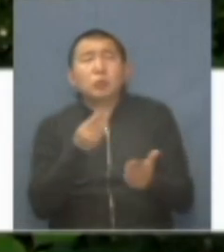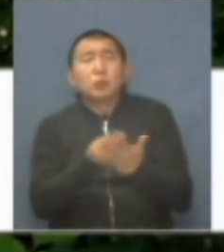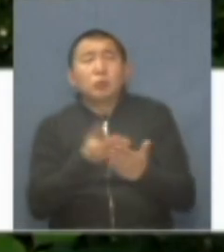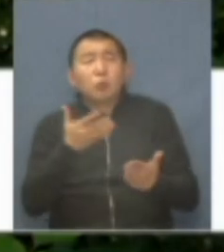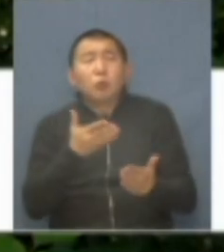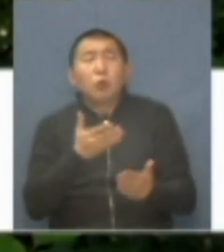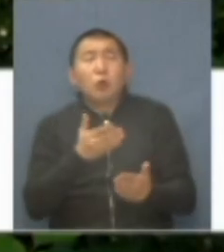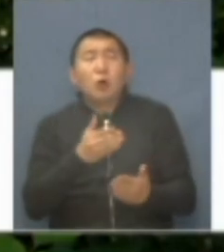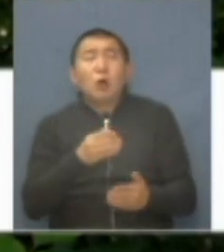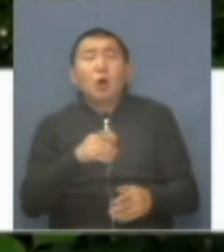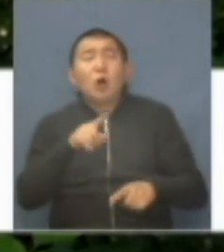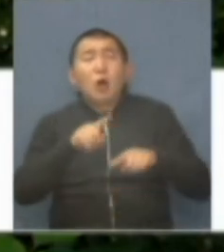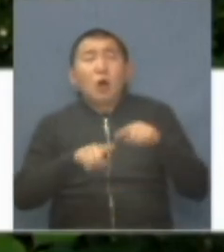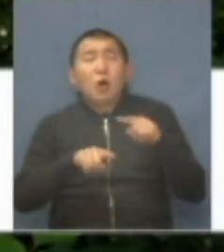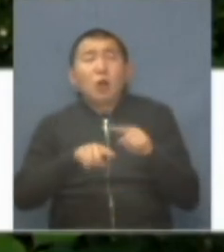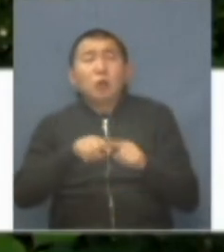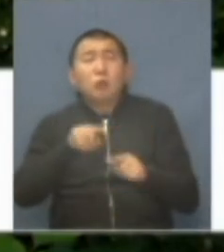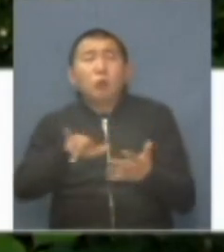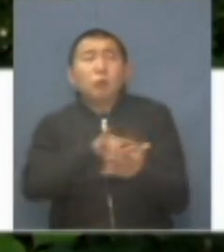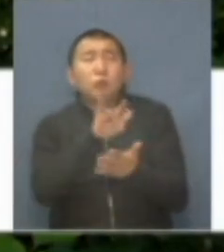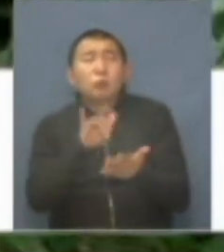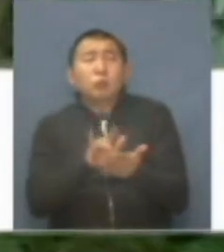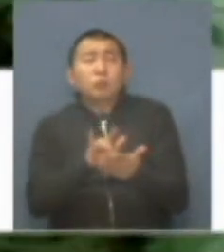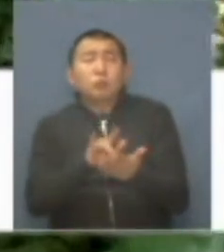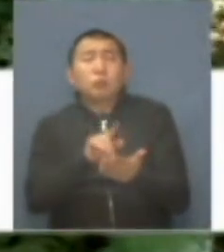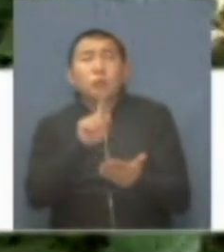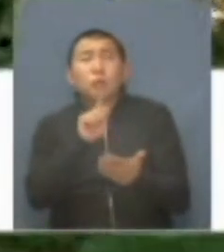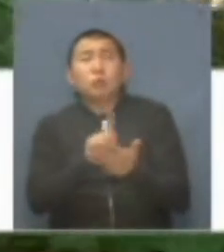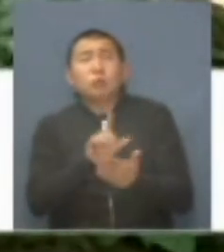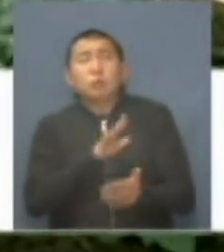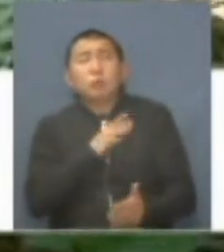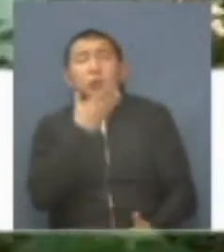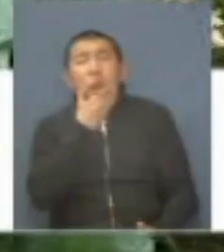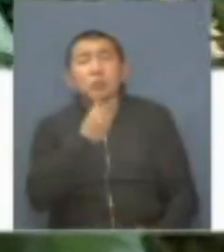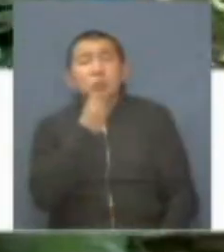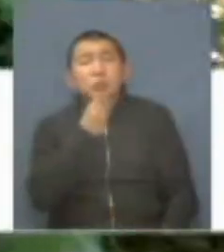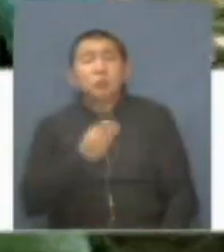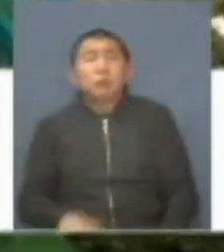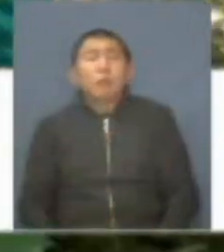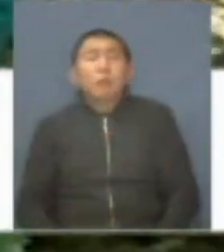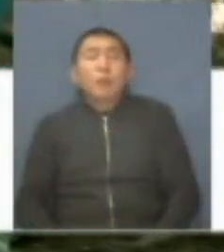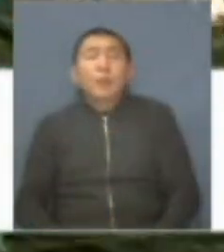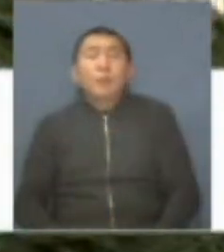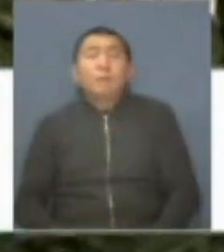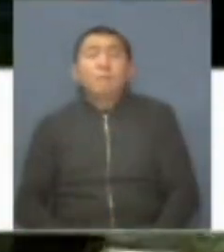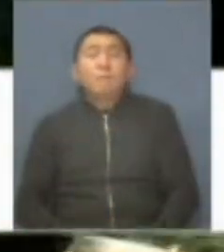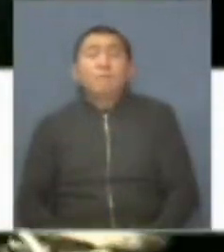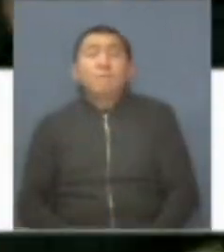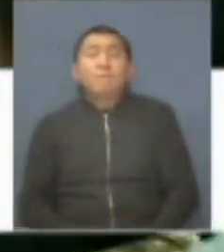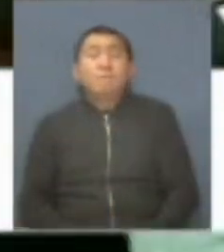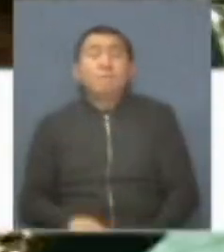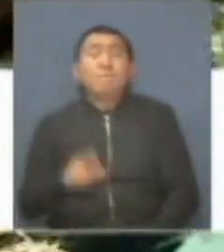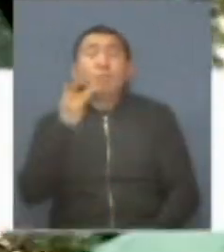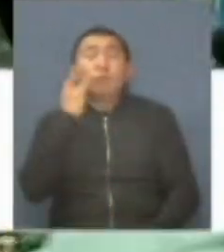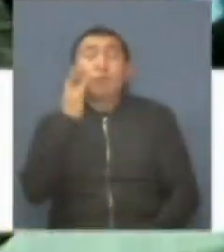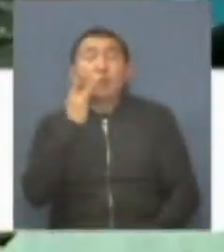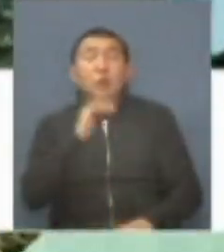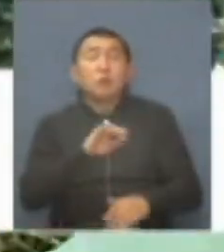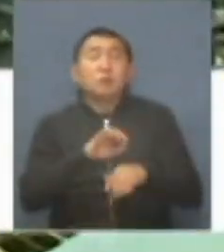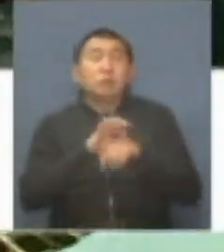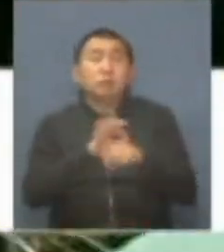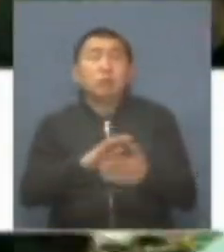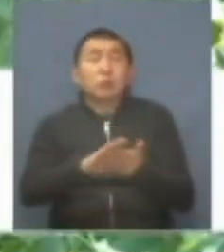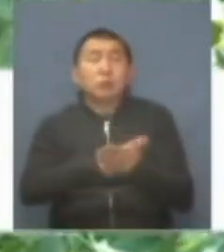ол сенің өзіңнің көңіл күйіңде жақсы болуына байланысты. Шараға қатысушылардың айтуынша аталмыш акцияны тұрақты өткізіп, экологиялық сана